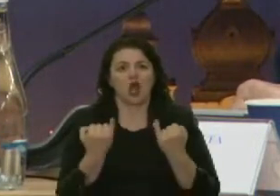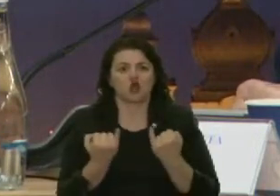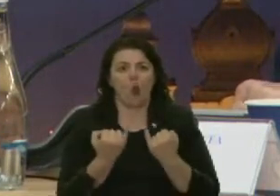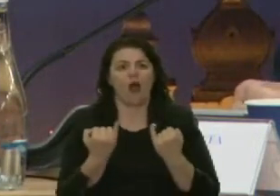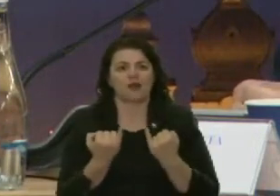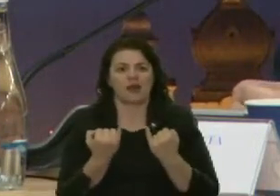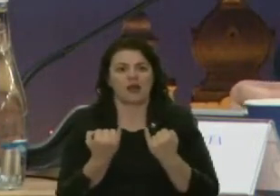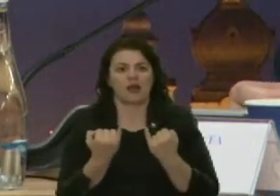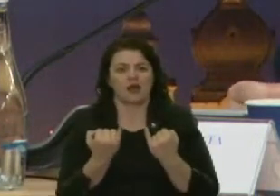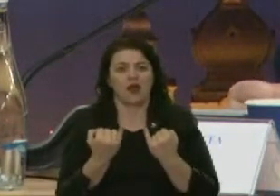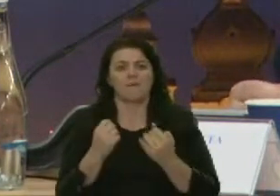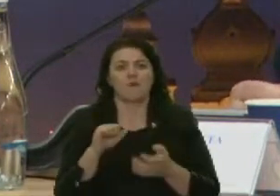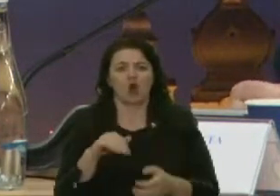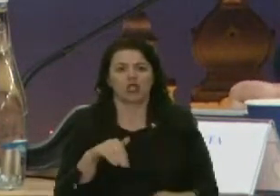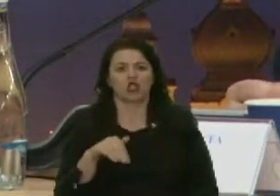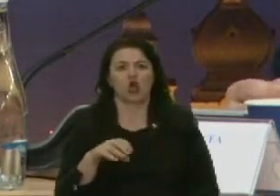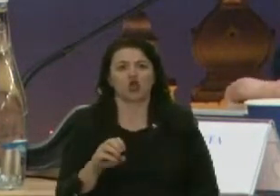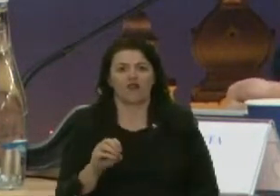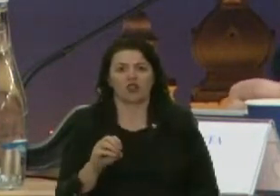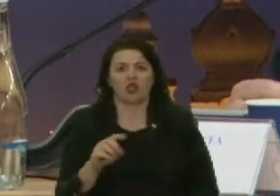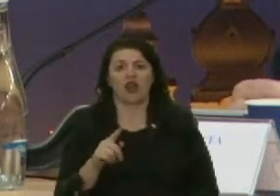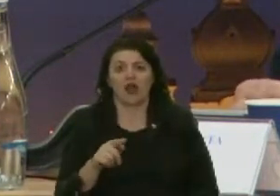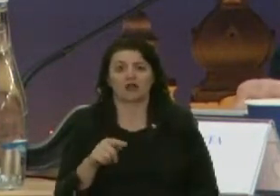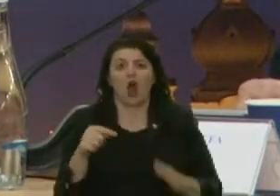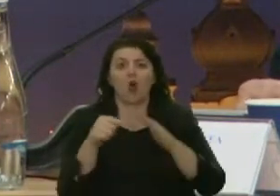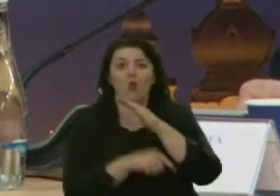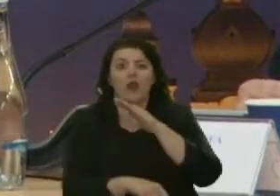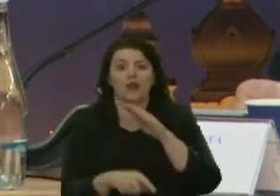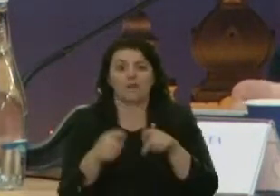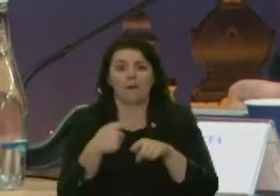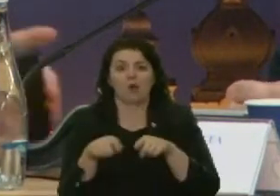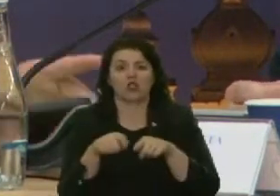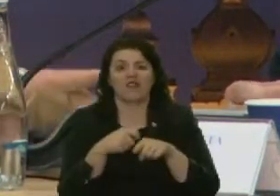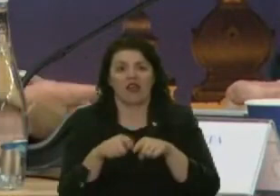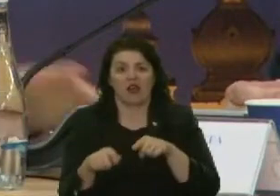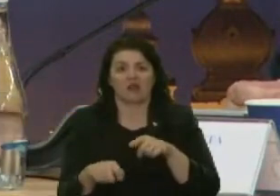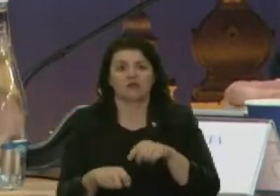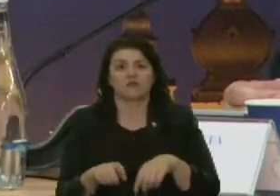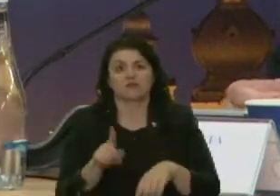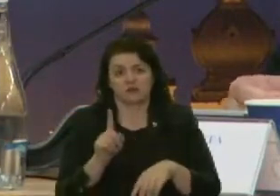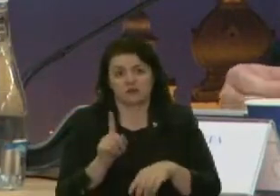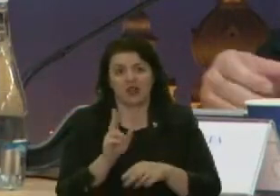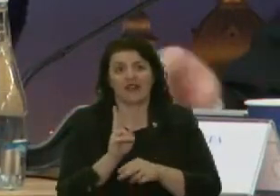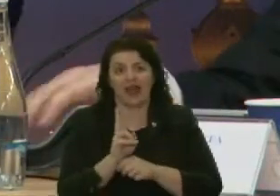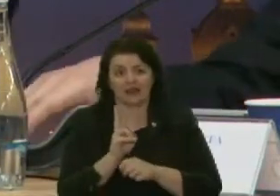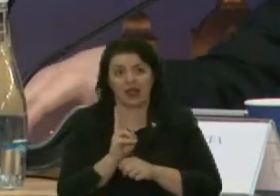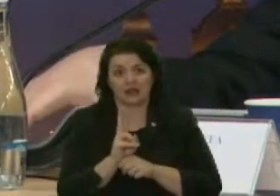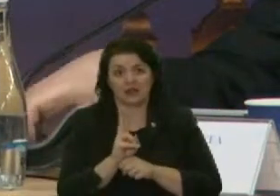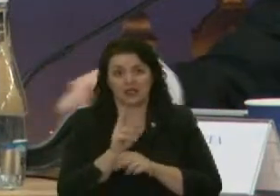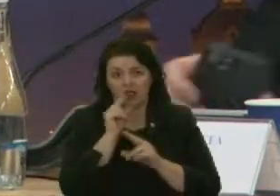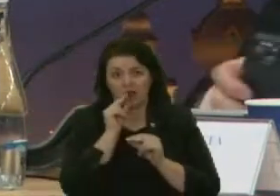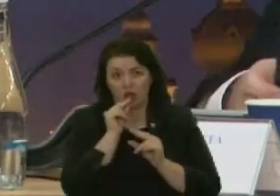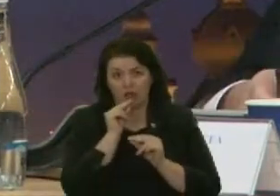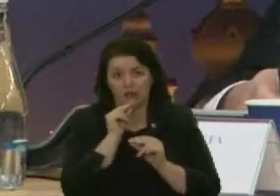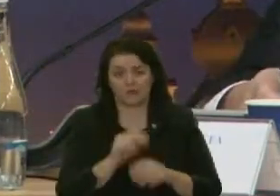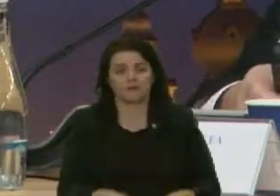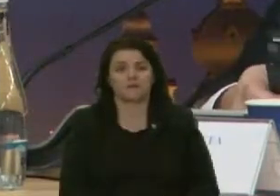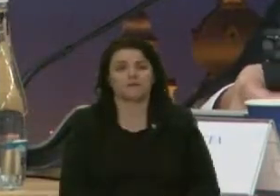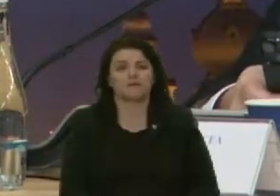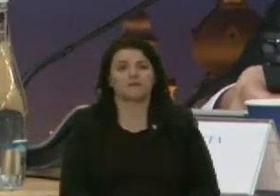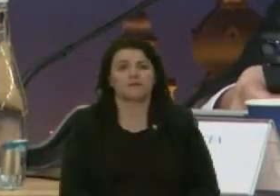2024 în Monitorul Oficial Asta este ultima modificare ca să fiți la curent Când vorbiți în și vă pretindeți că aveți tot adevărul deasupra